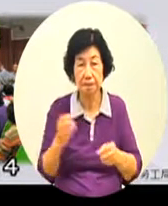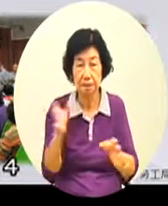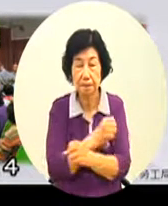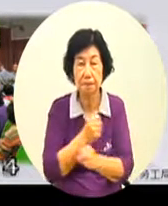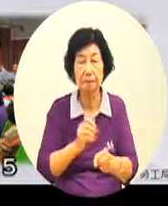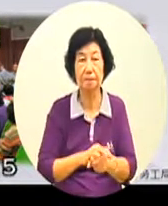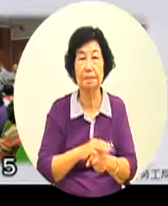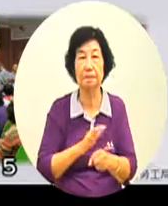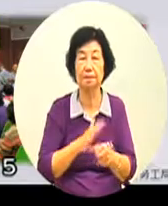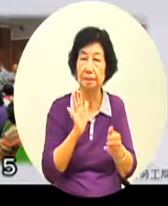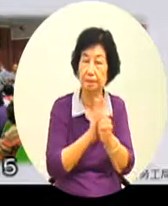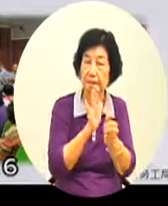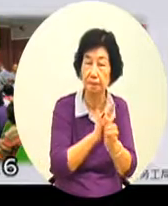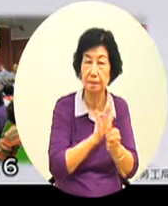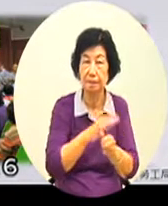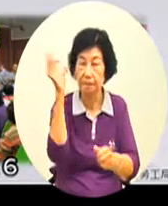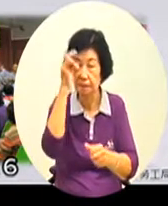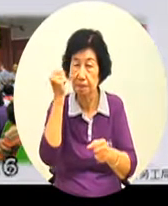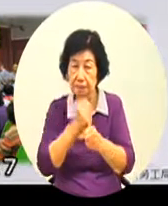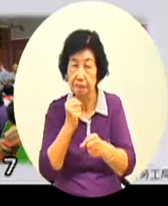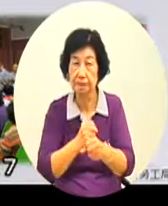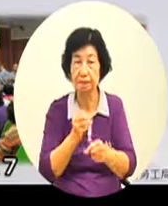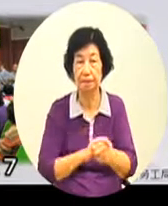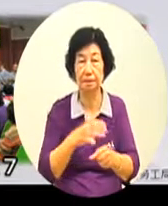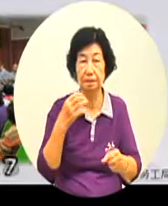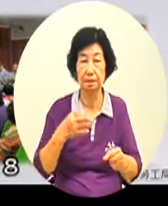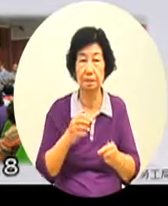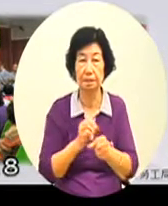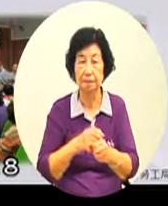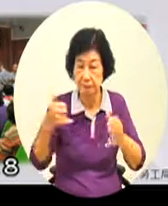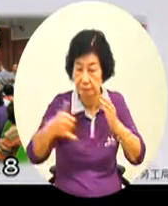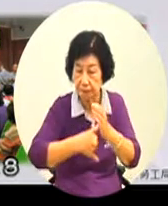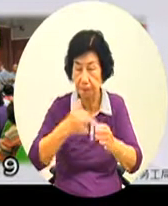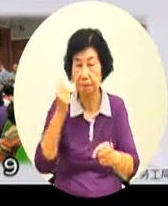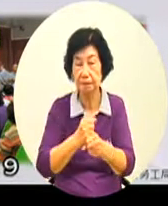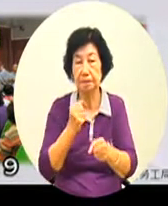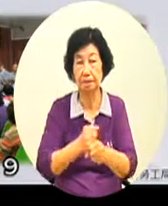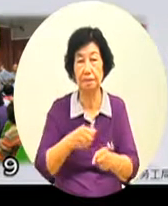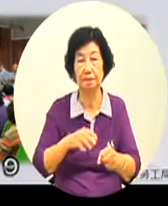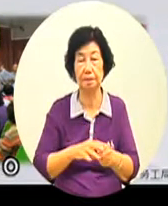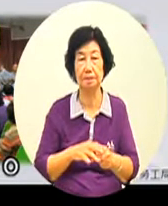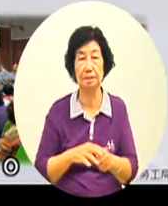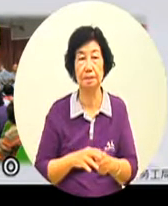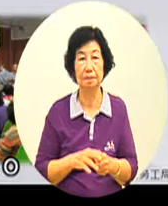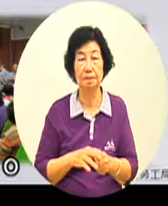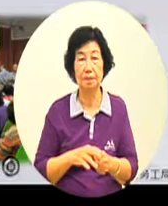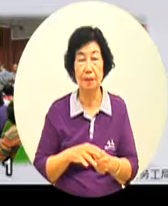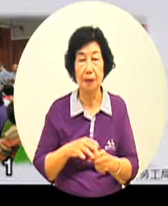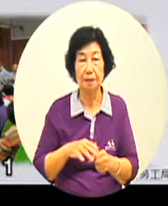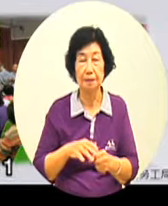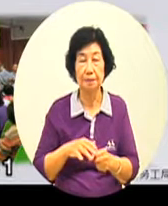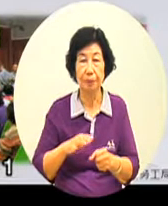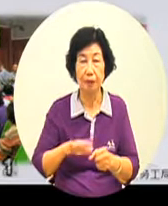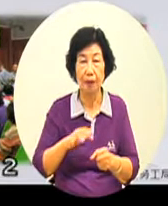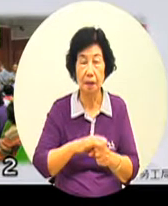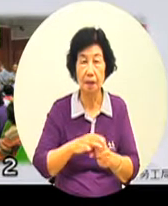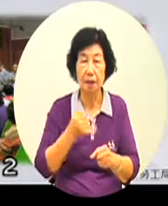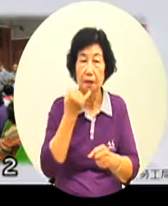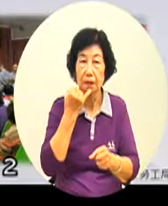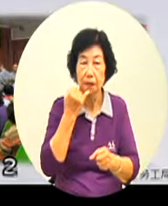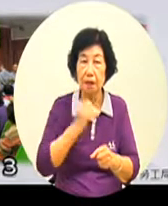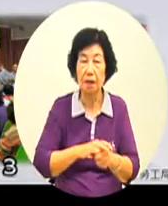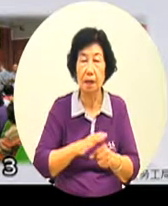进就业能力能够尽速地投入就业市场。那今年我们也首度办理了收容人的试